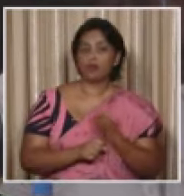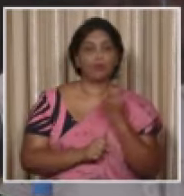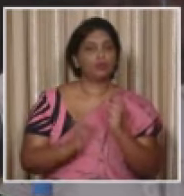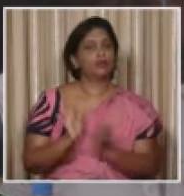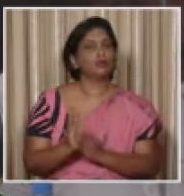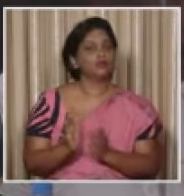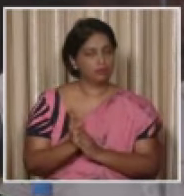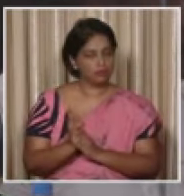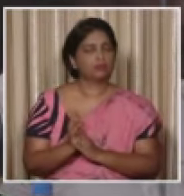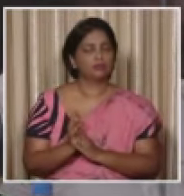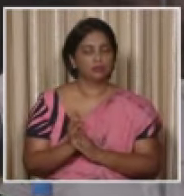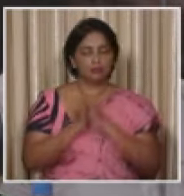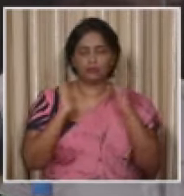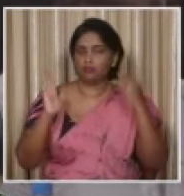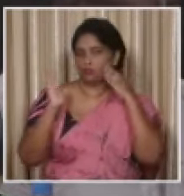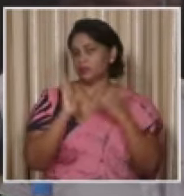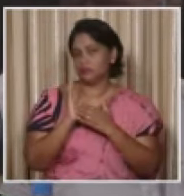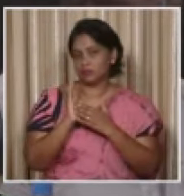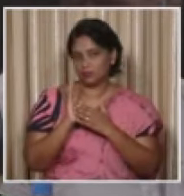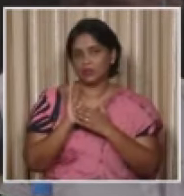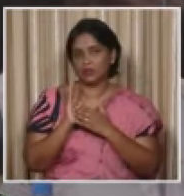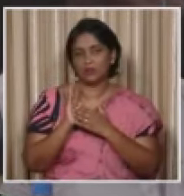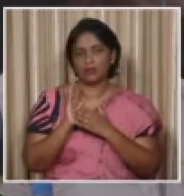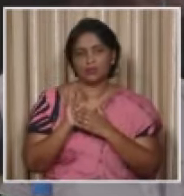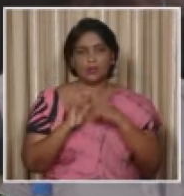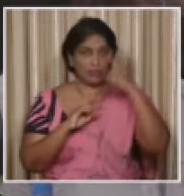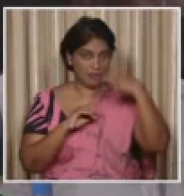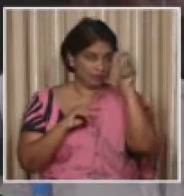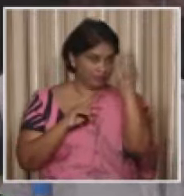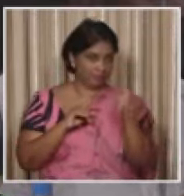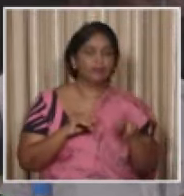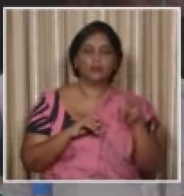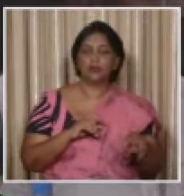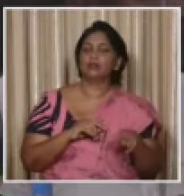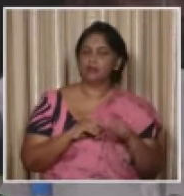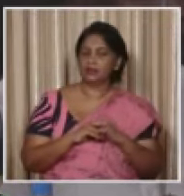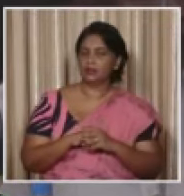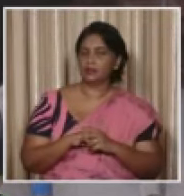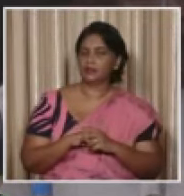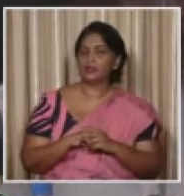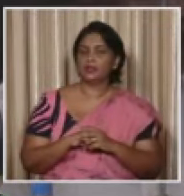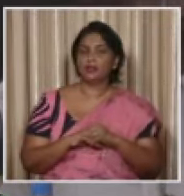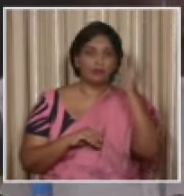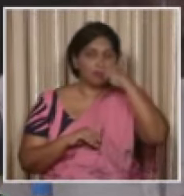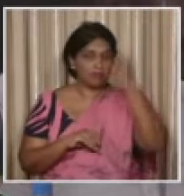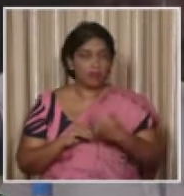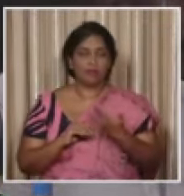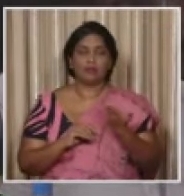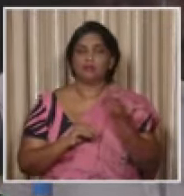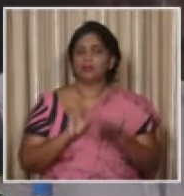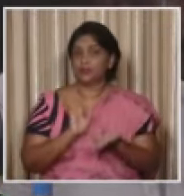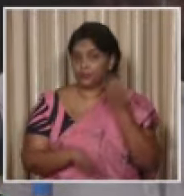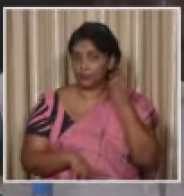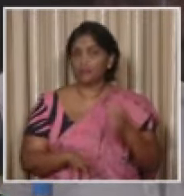කාර්ක සභාව දැඩිව දරන මතයයි. පාද සටහන දෙක. දෙවැනි පාද සටහන වේතනවල වැටුප්